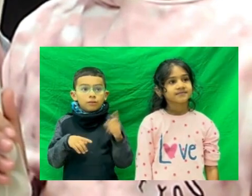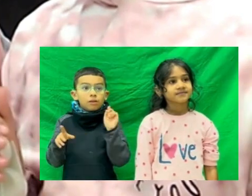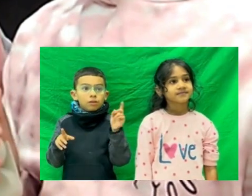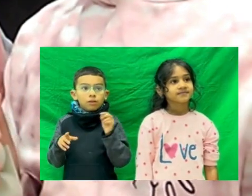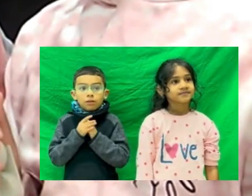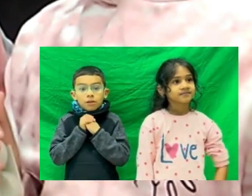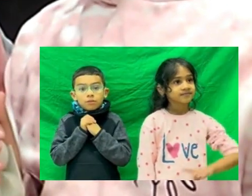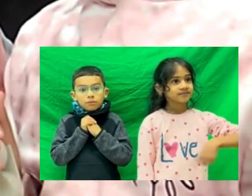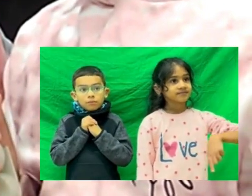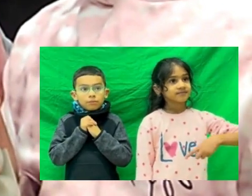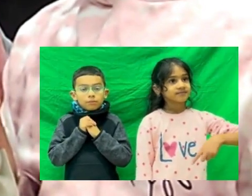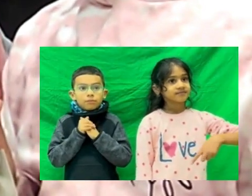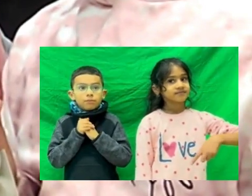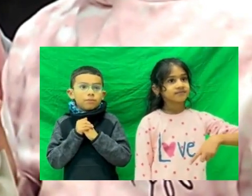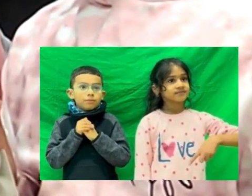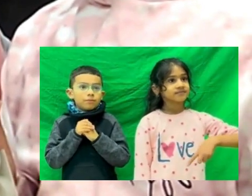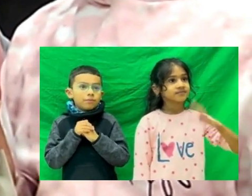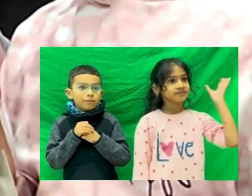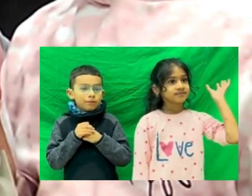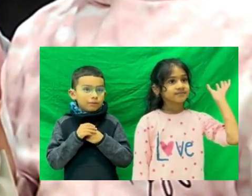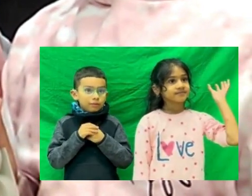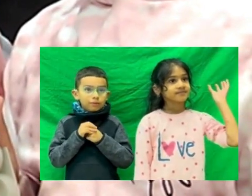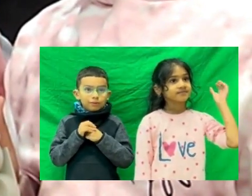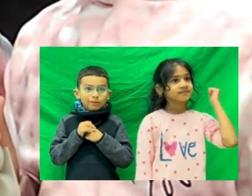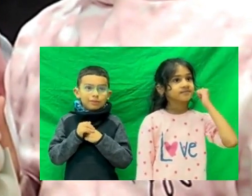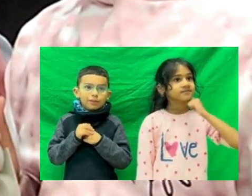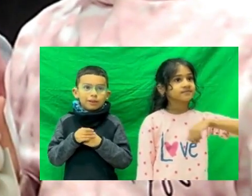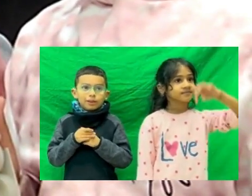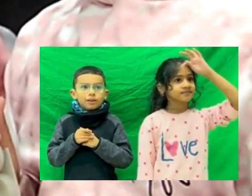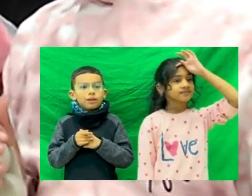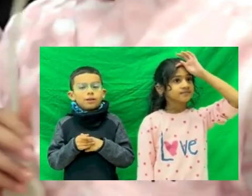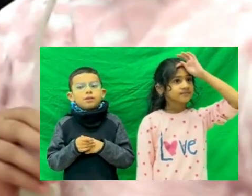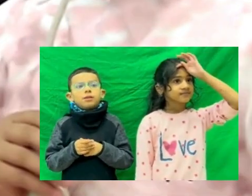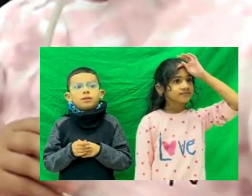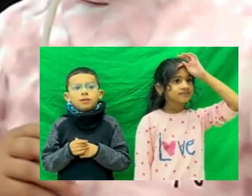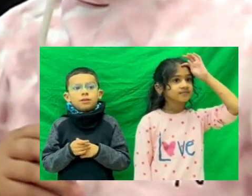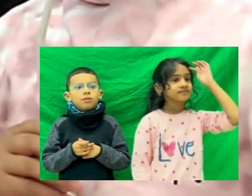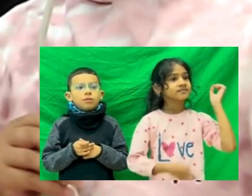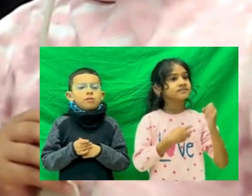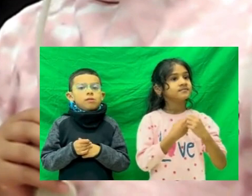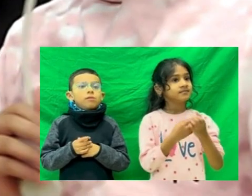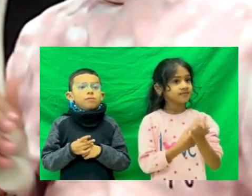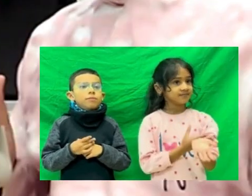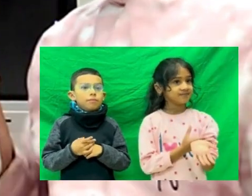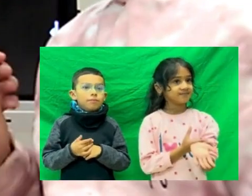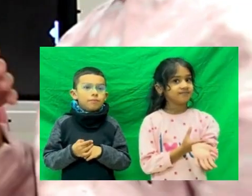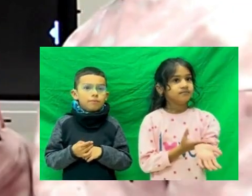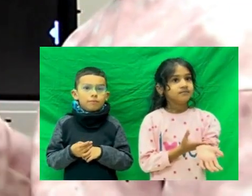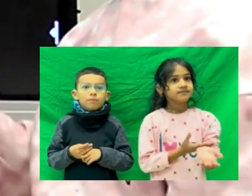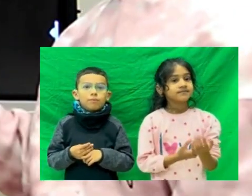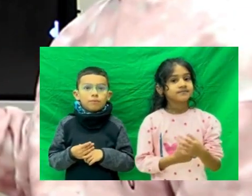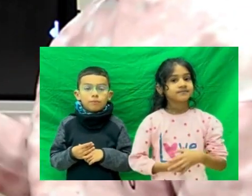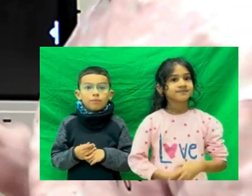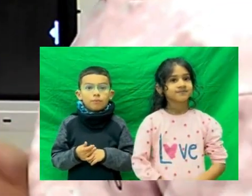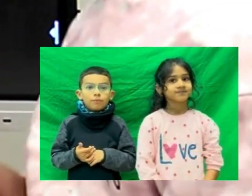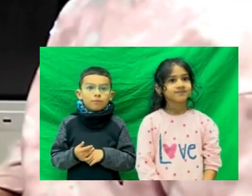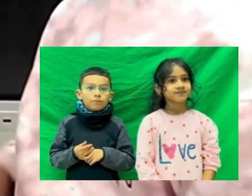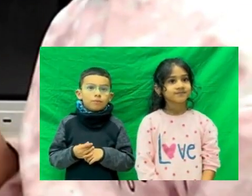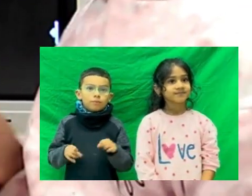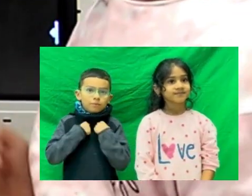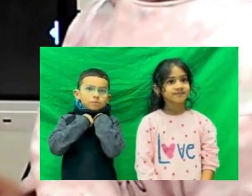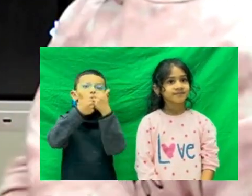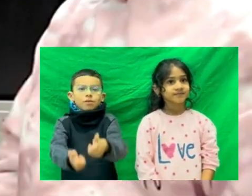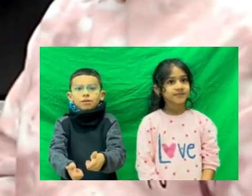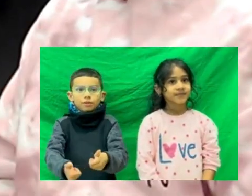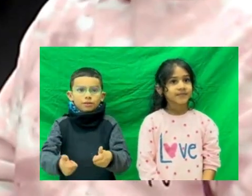Asteburuan egingo duen eguraldiaren emango dugu. Aurrera, nahi duzuenean. Asteburu